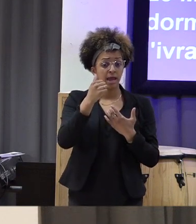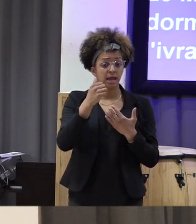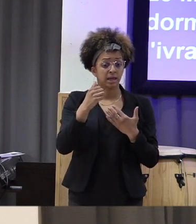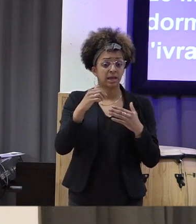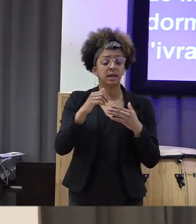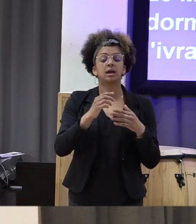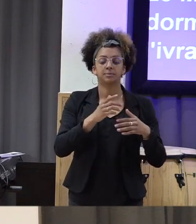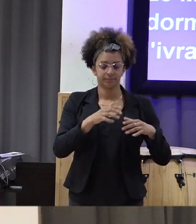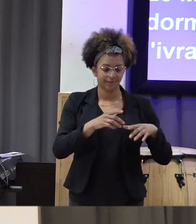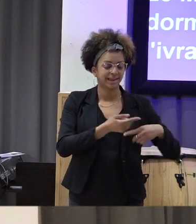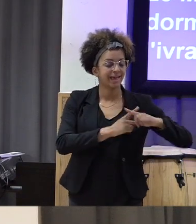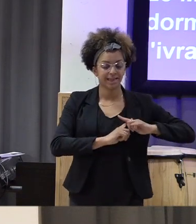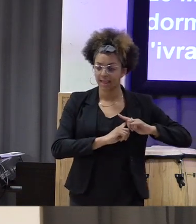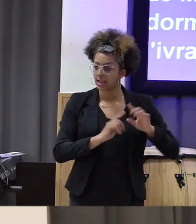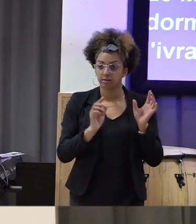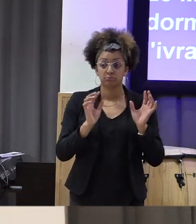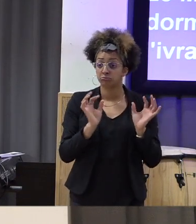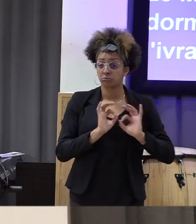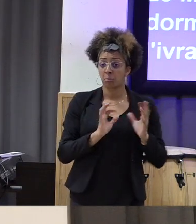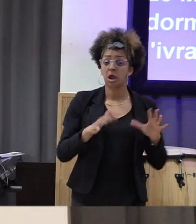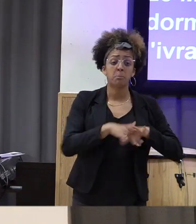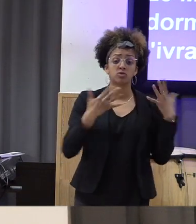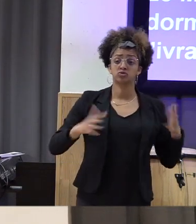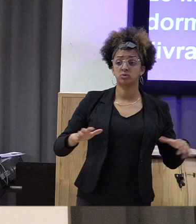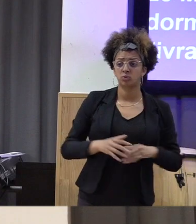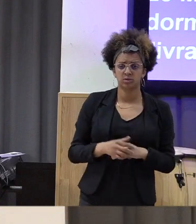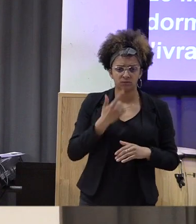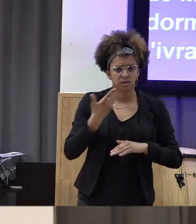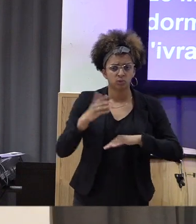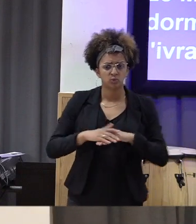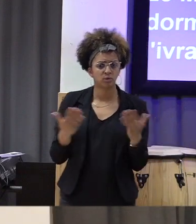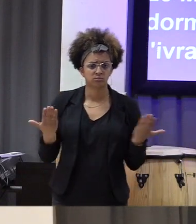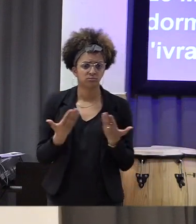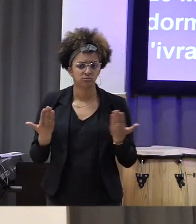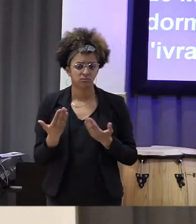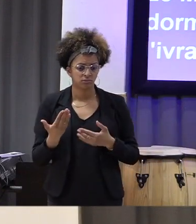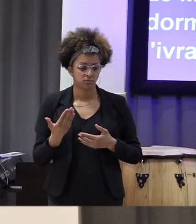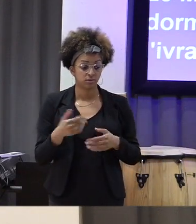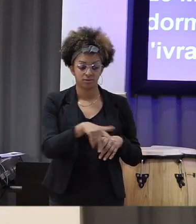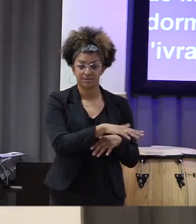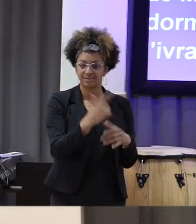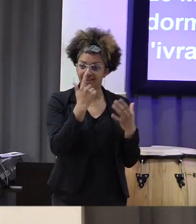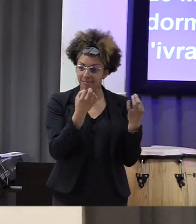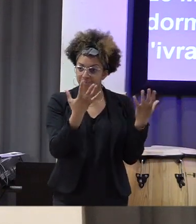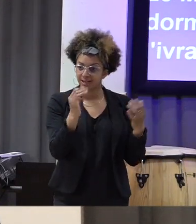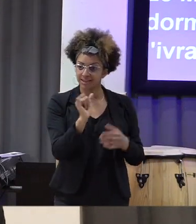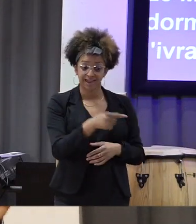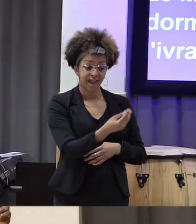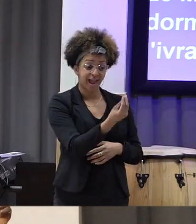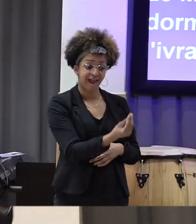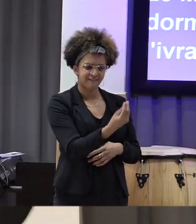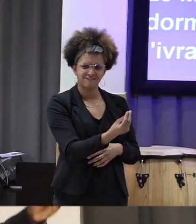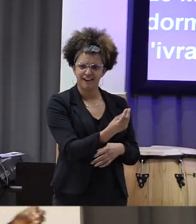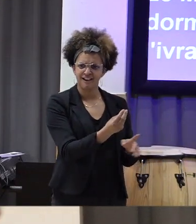Qu'est-ce que l'ivraie? La parole nous enseigne que ce sont les fils du méchant. Et